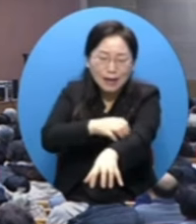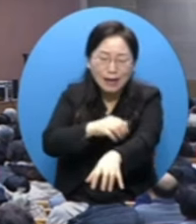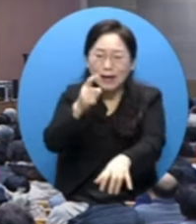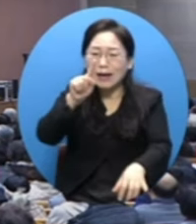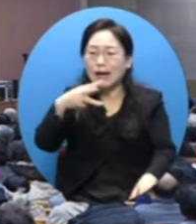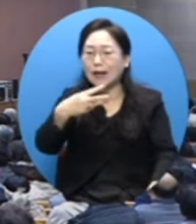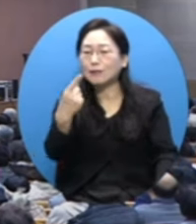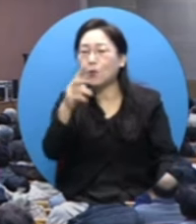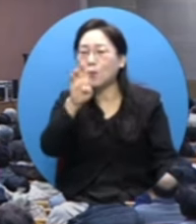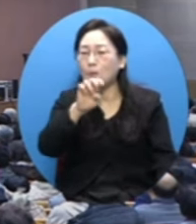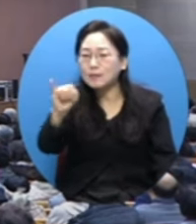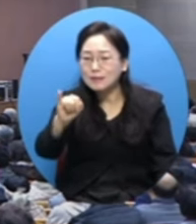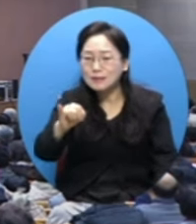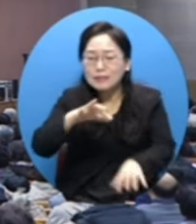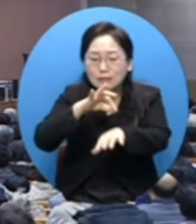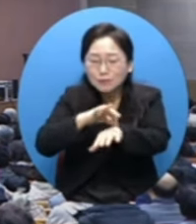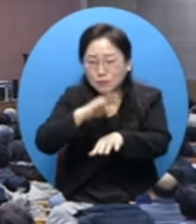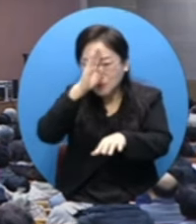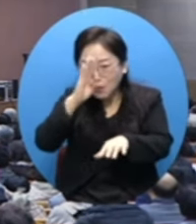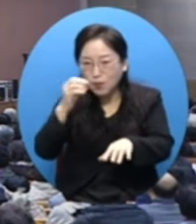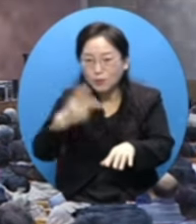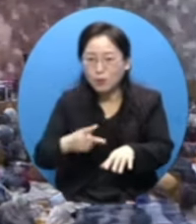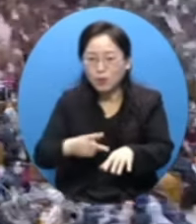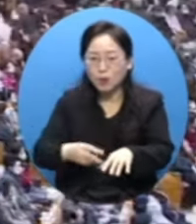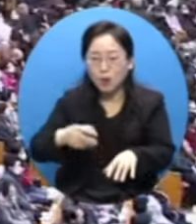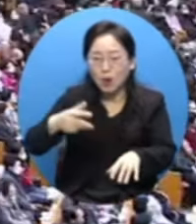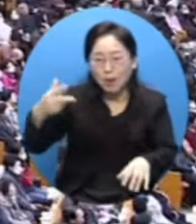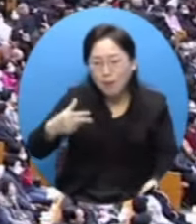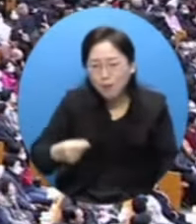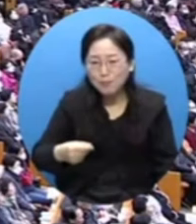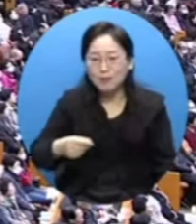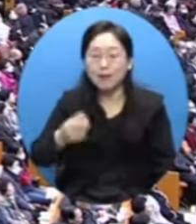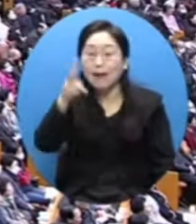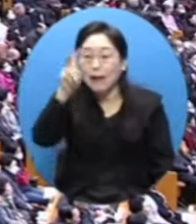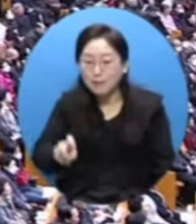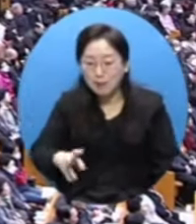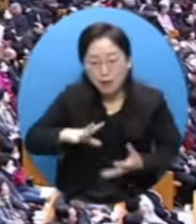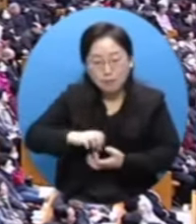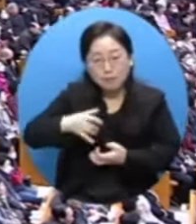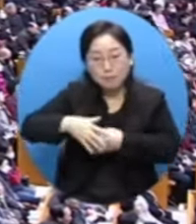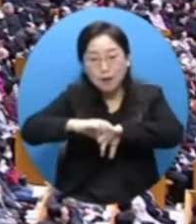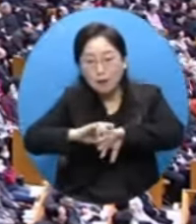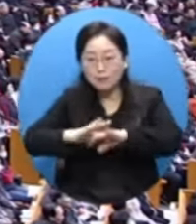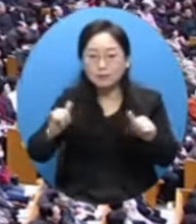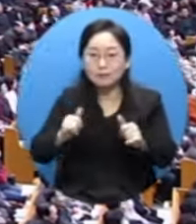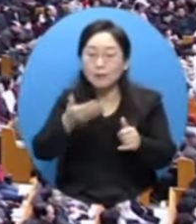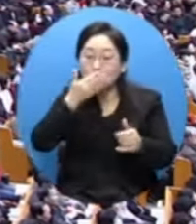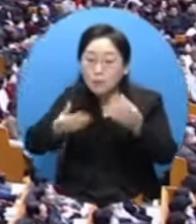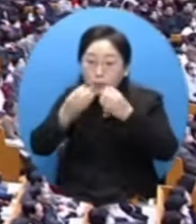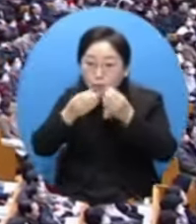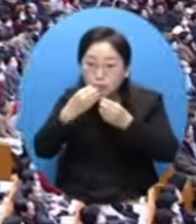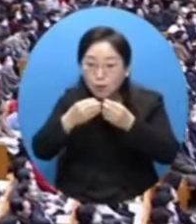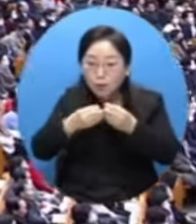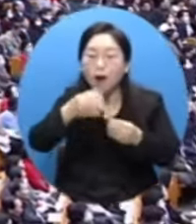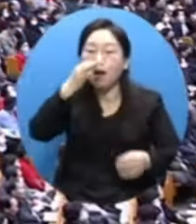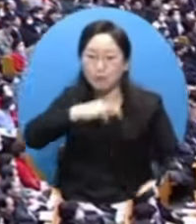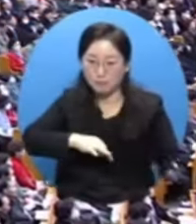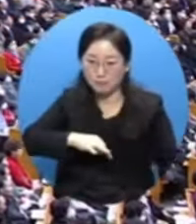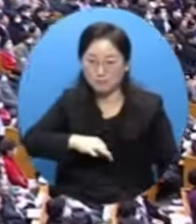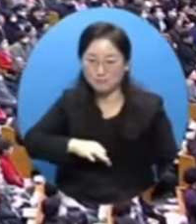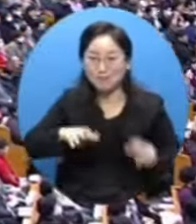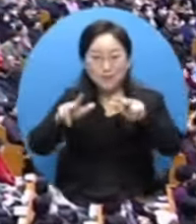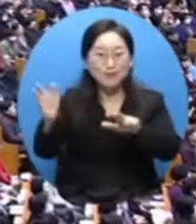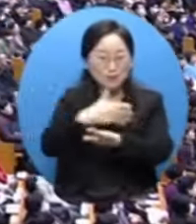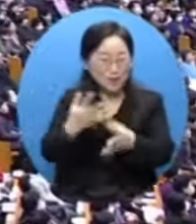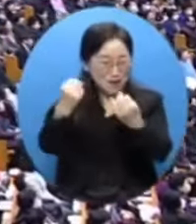각종 피부질환 그리고 변비, 암, 소화불량으로 고생하는 사람들에게 아주 효과가 만점이어서 이제 오늘부터 많이 팔리게